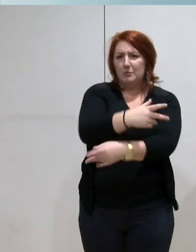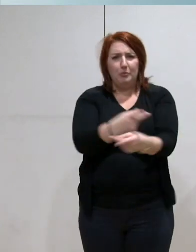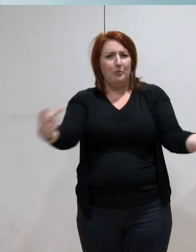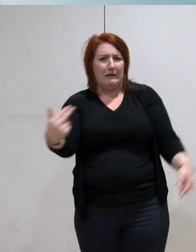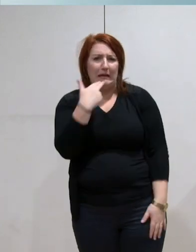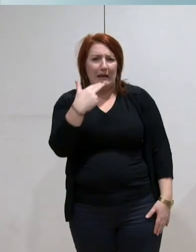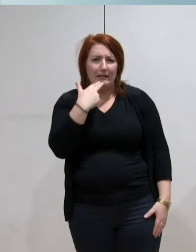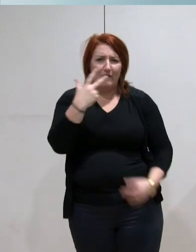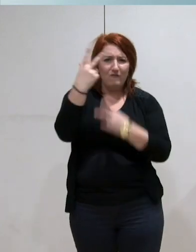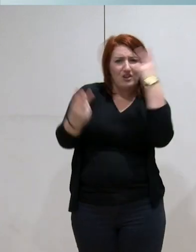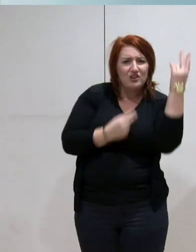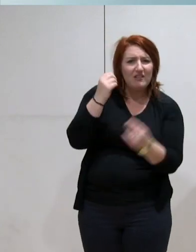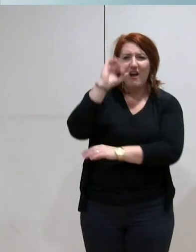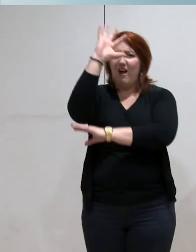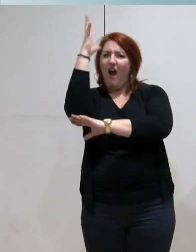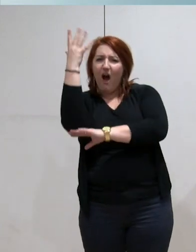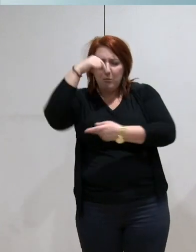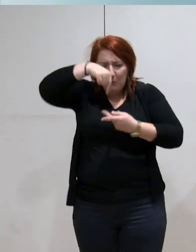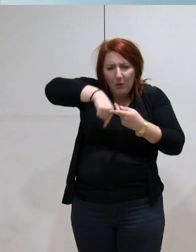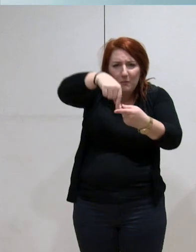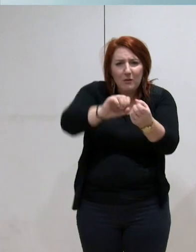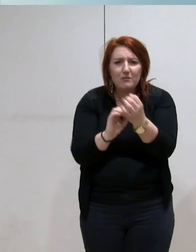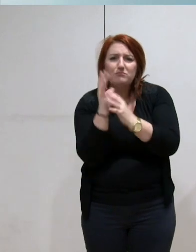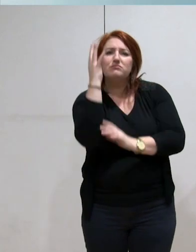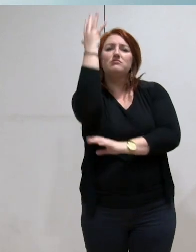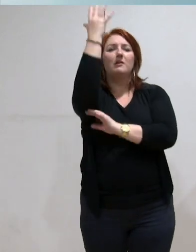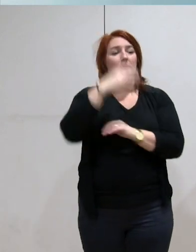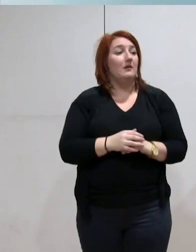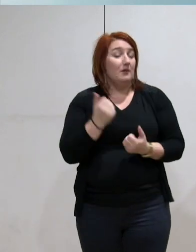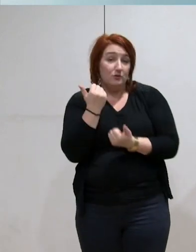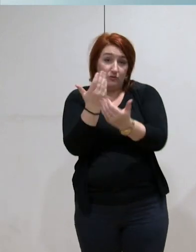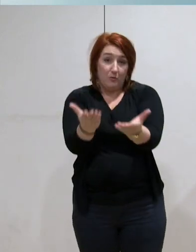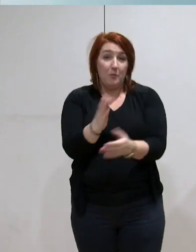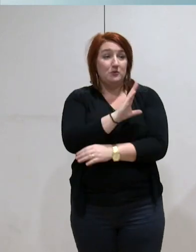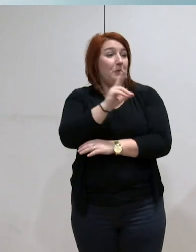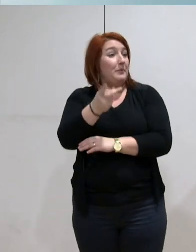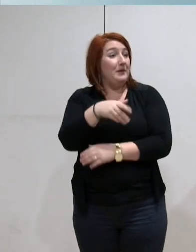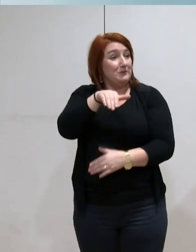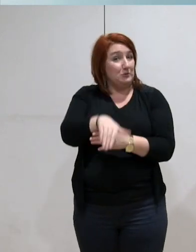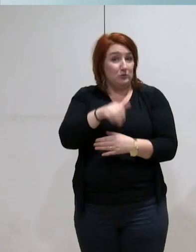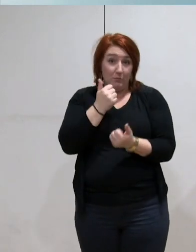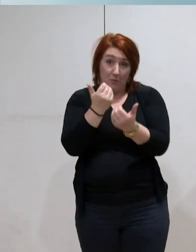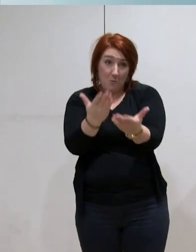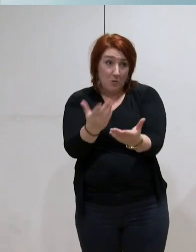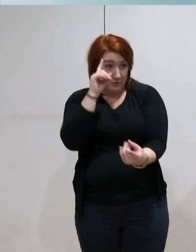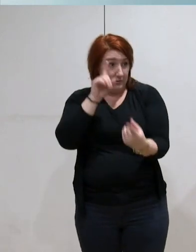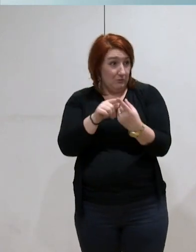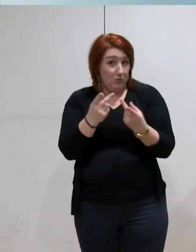plantations d'arbres je vous invite donc a votter ce BP 2016 de la ville de Grenoble proposé ce